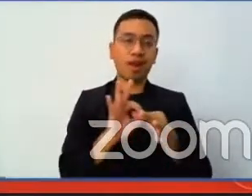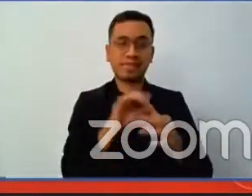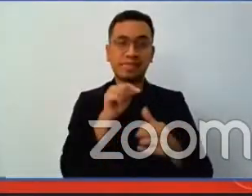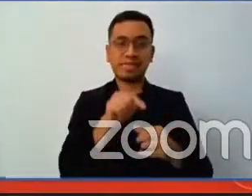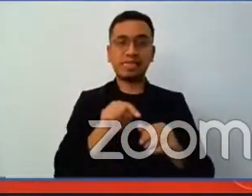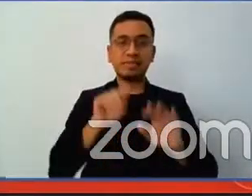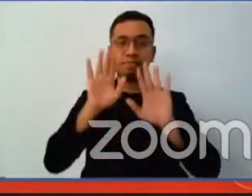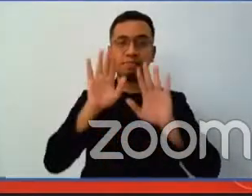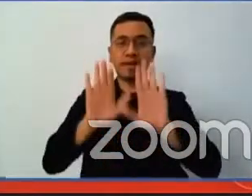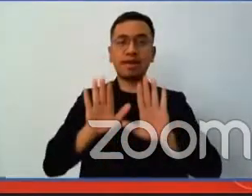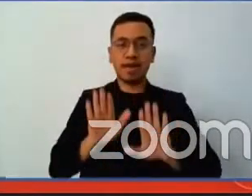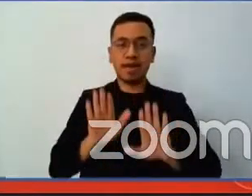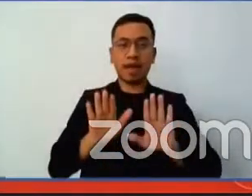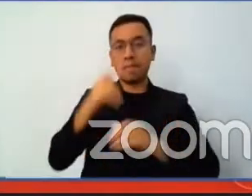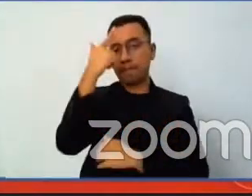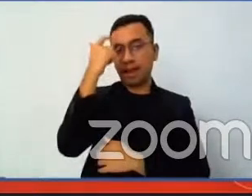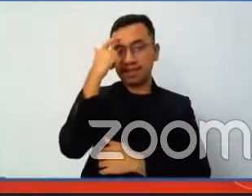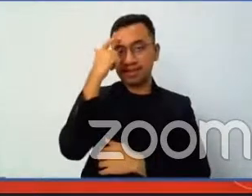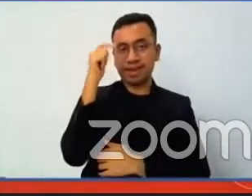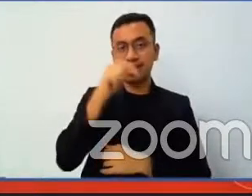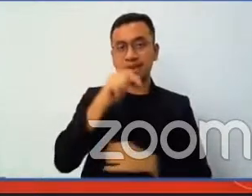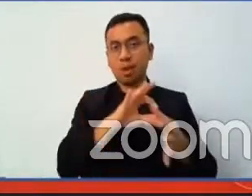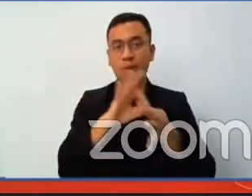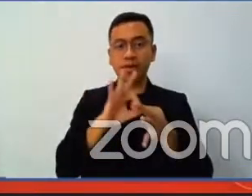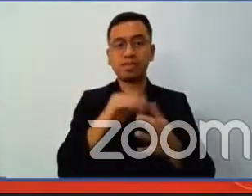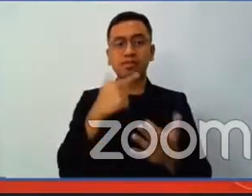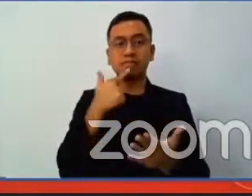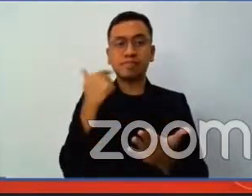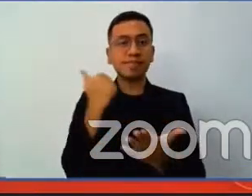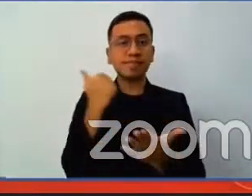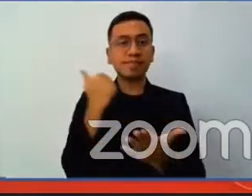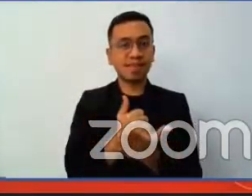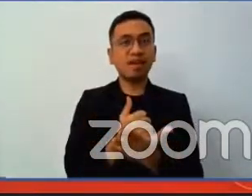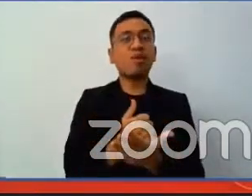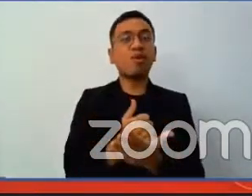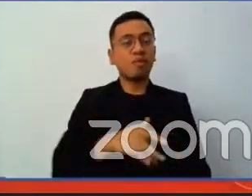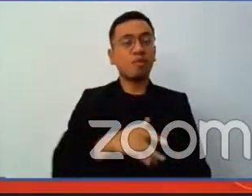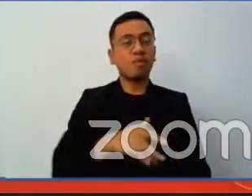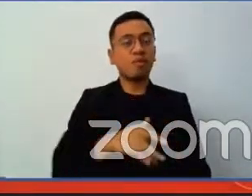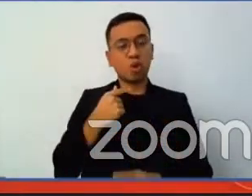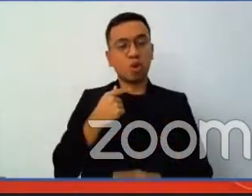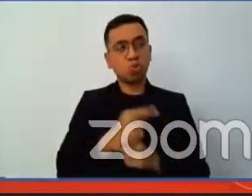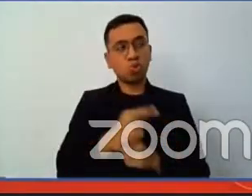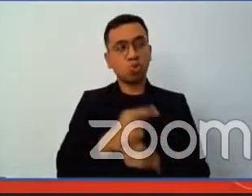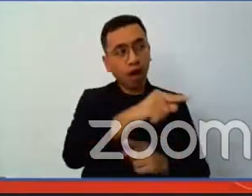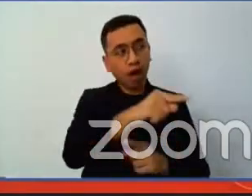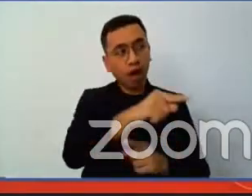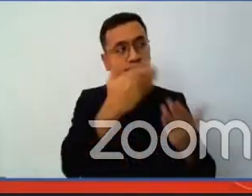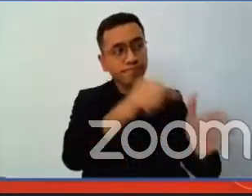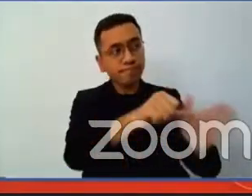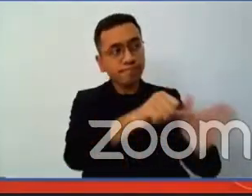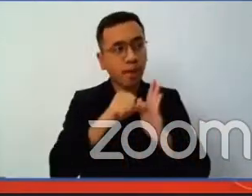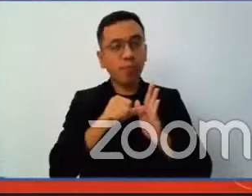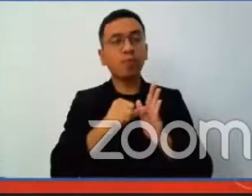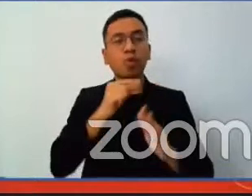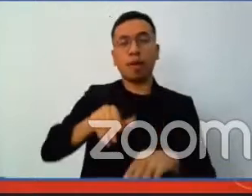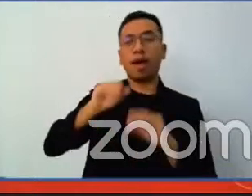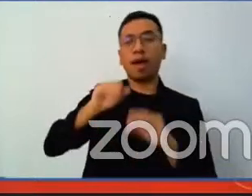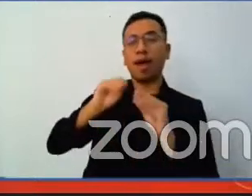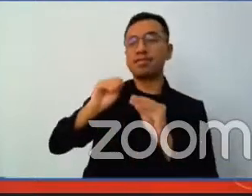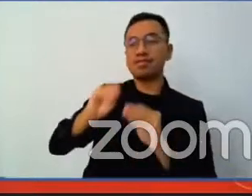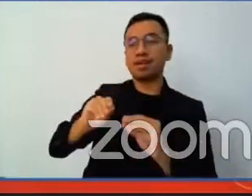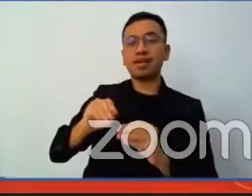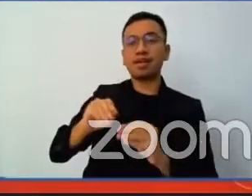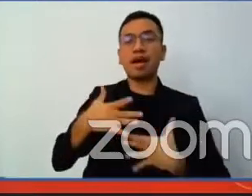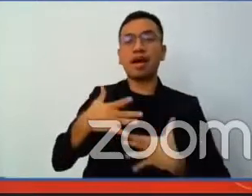ini dan juga platform lainnya akan sangat membantu guru untuk bisa melakukan proses belajar yang menarik